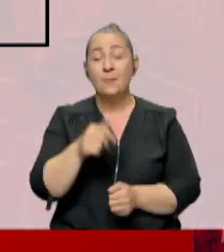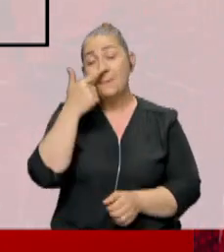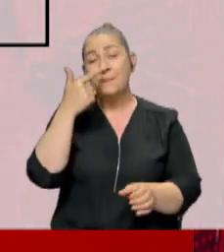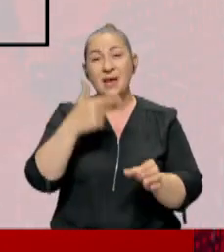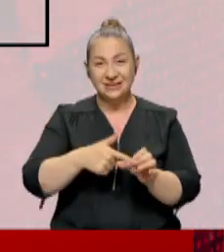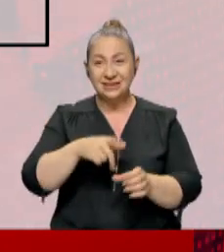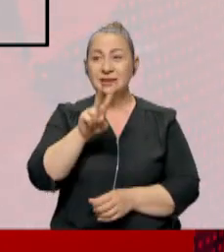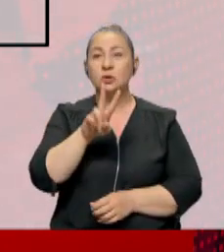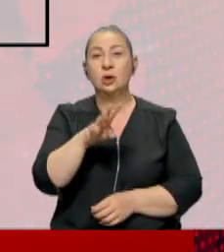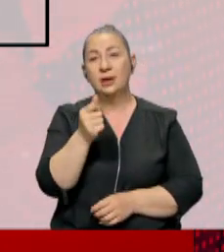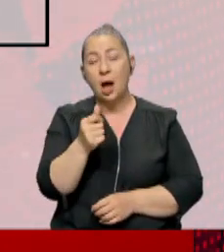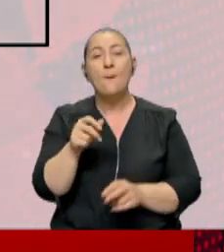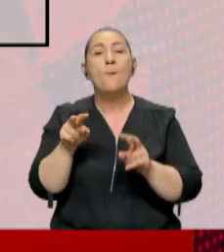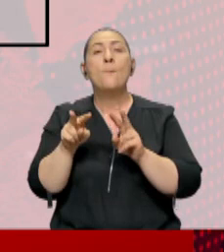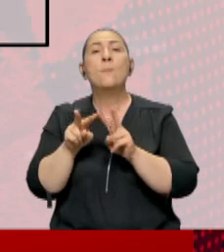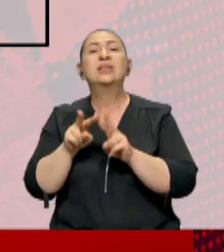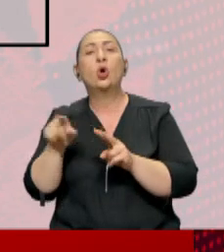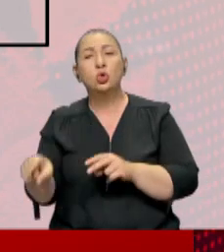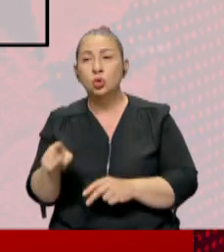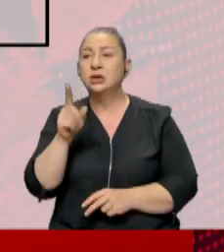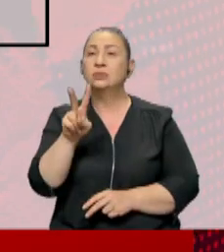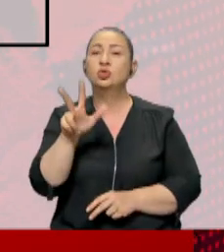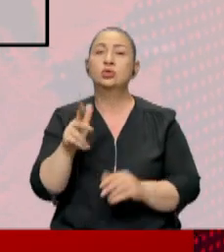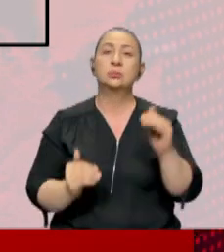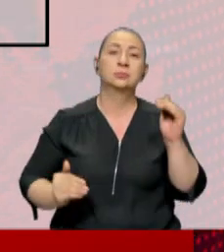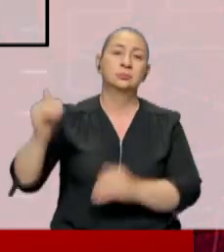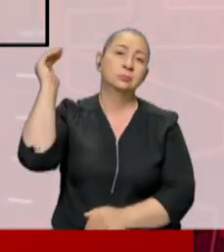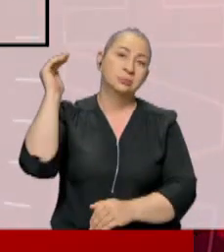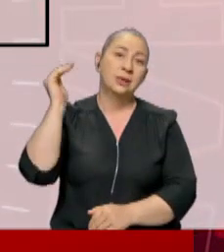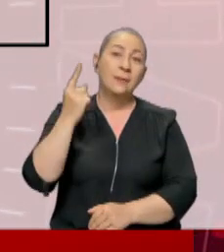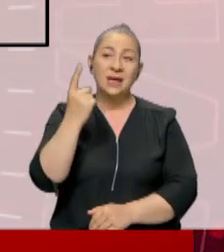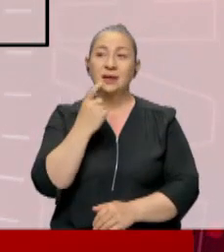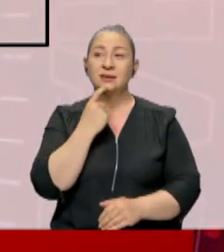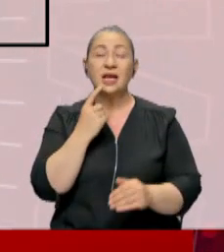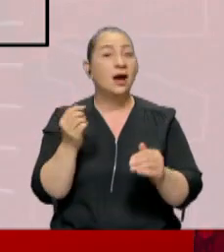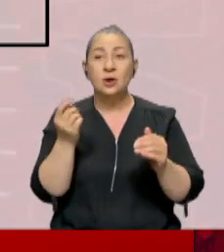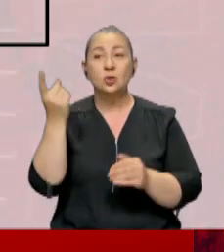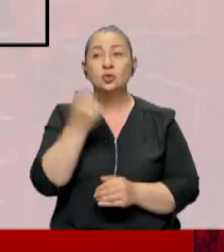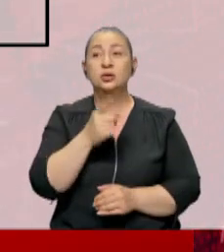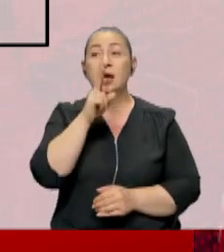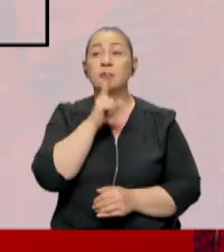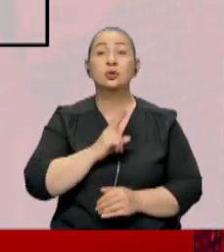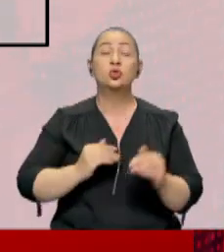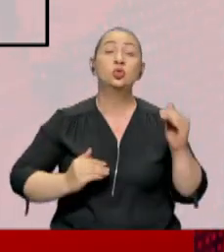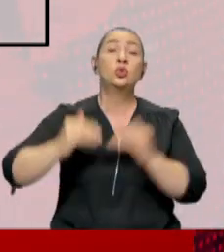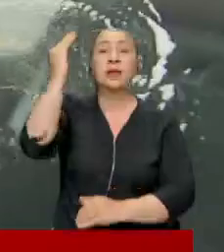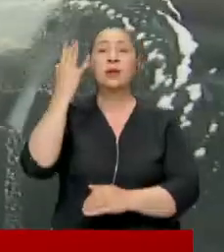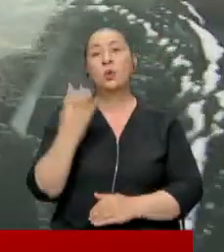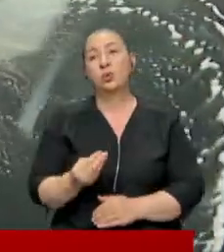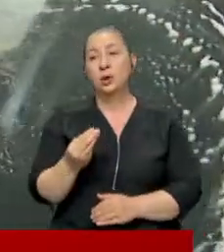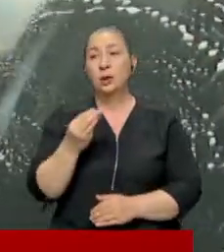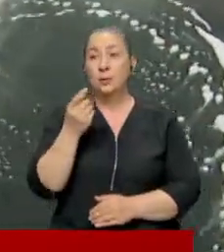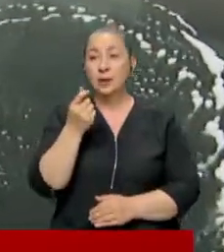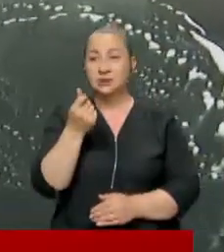benzin 24 lirayı motorinde 23 lirayı geçti yani bir yılda artış yüzde 200'ün üzerine